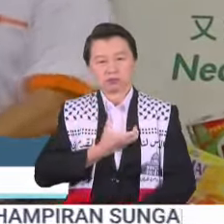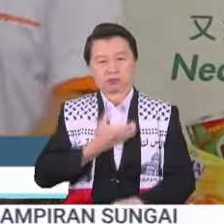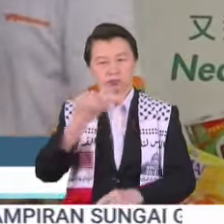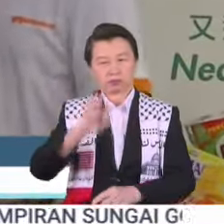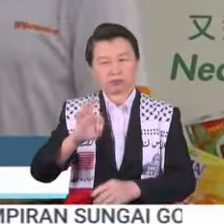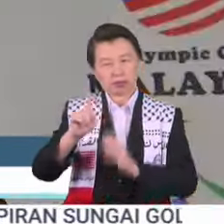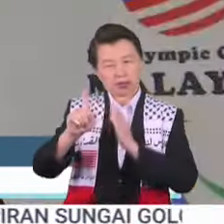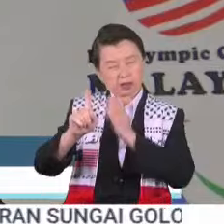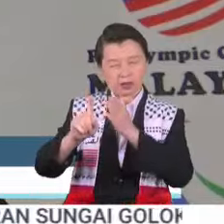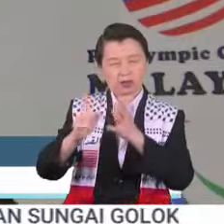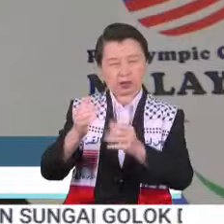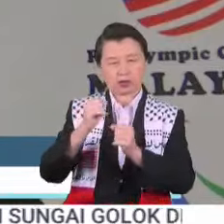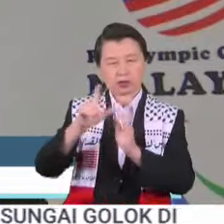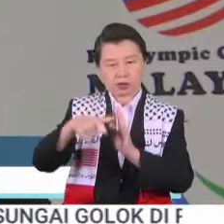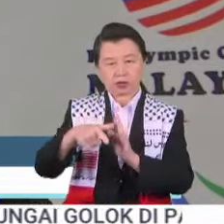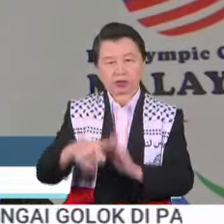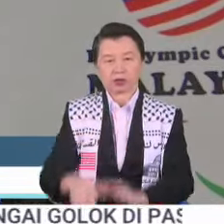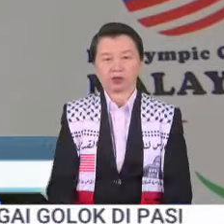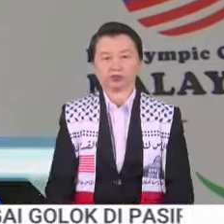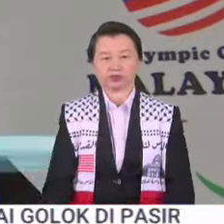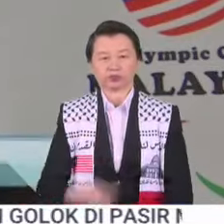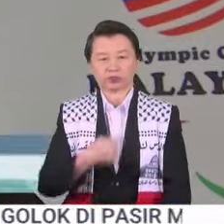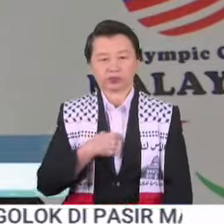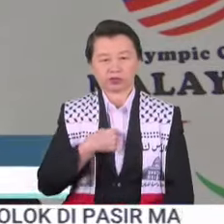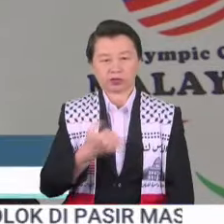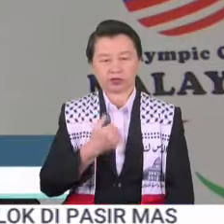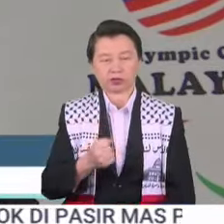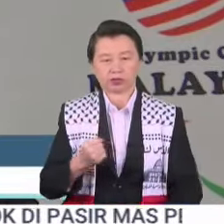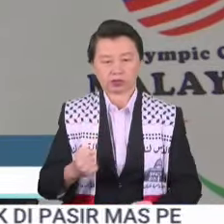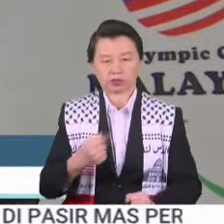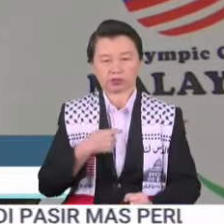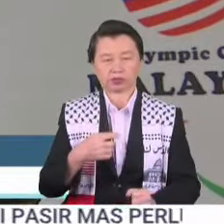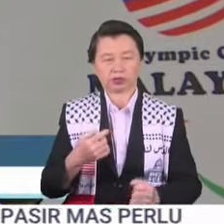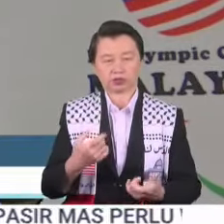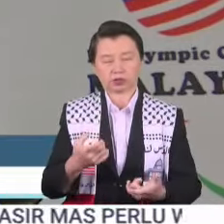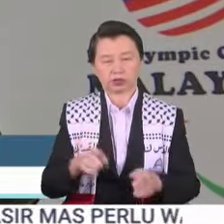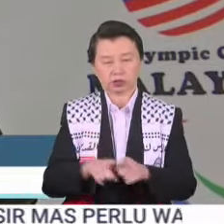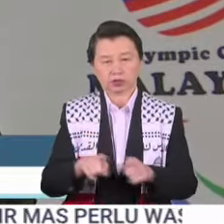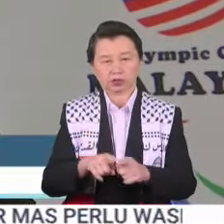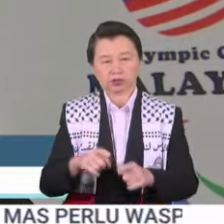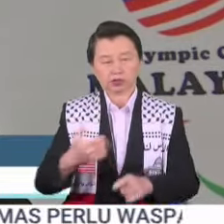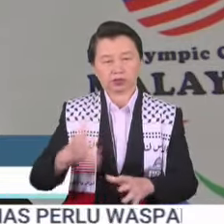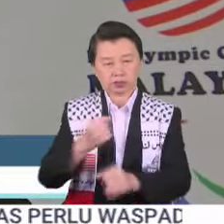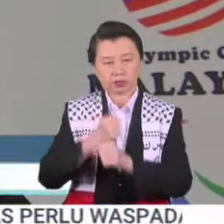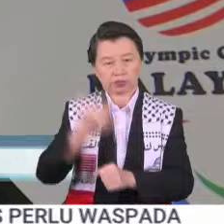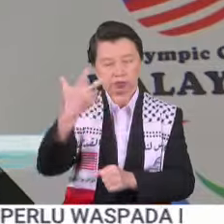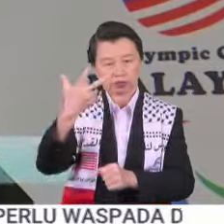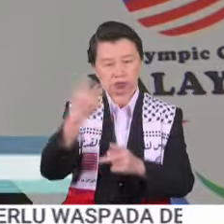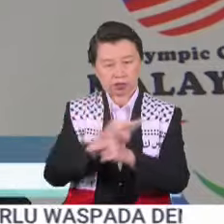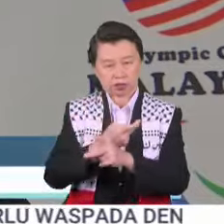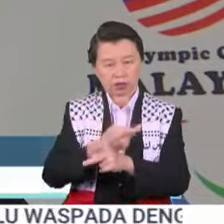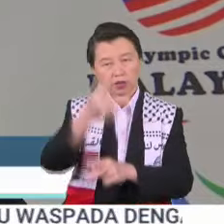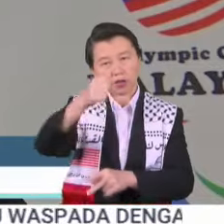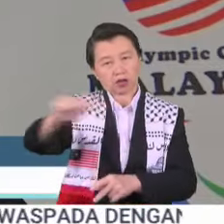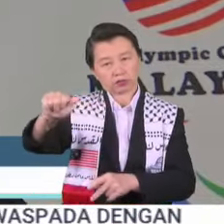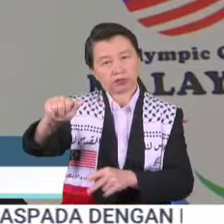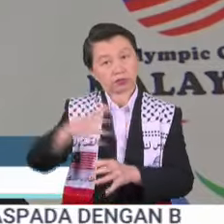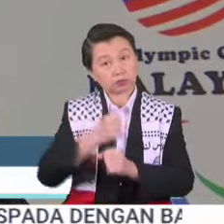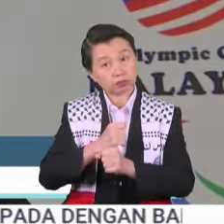nanti. Saya punya kata pemakai semangat sebab saya world champ dah 3 kali, Asia pun 3 kali dan